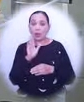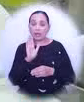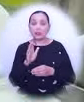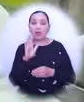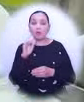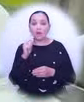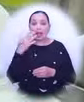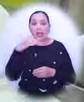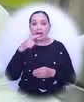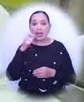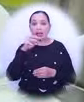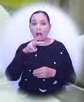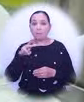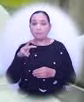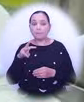Va 50 gram